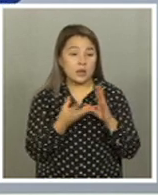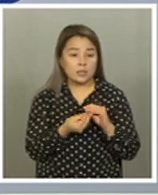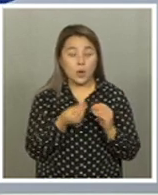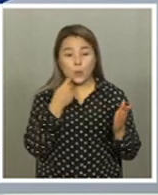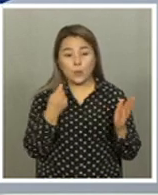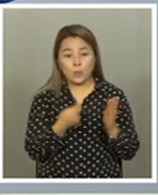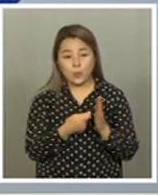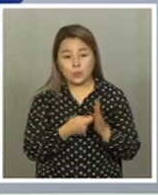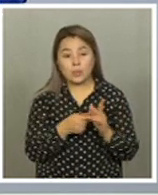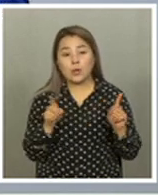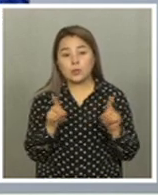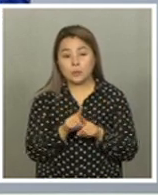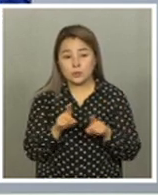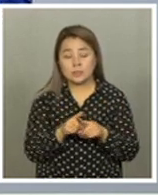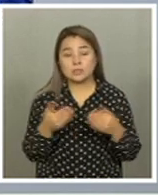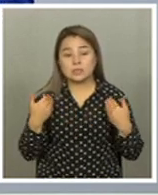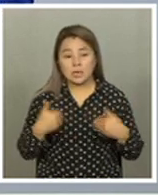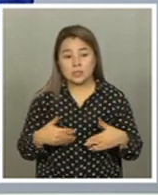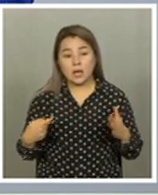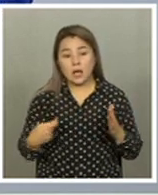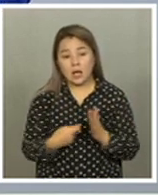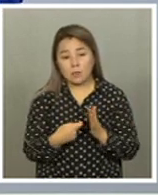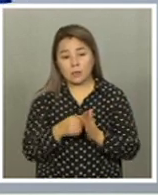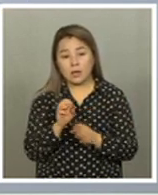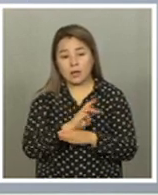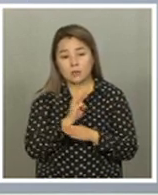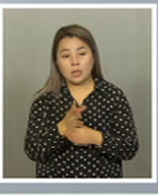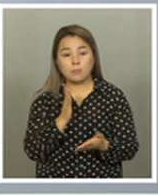заттармен денесін қамтамасыз етеді.